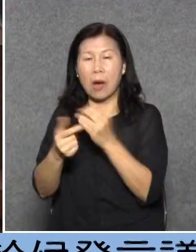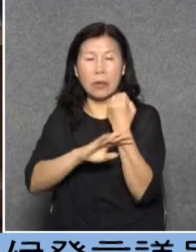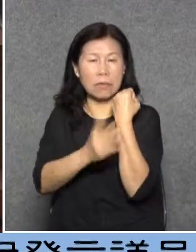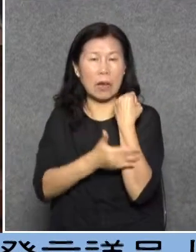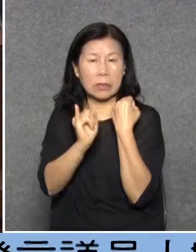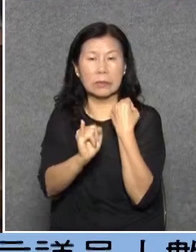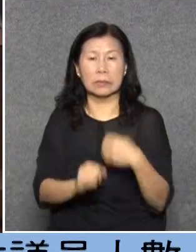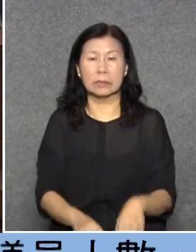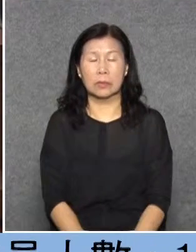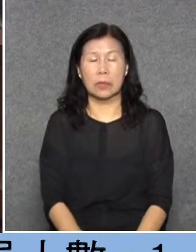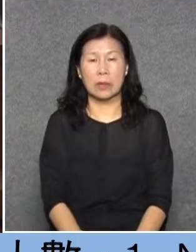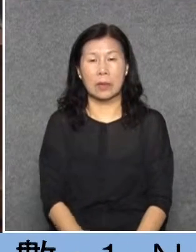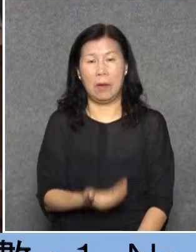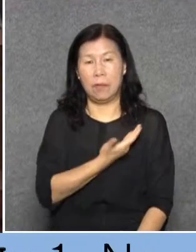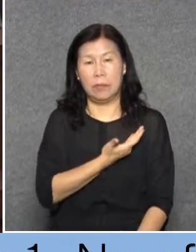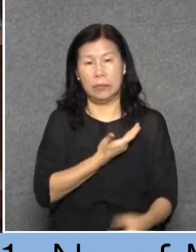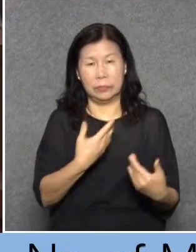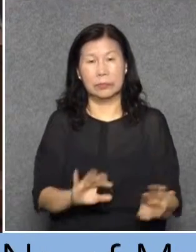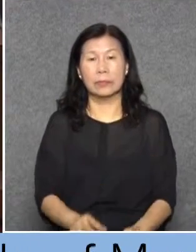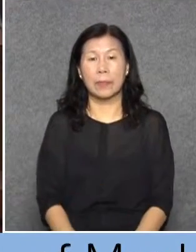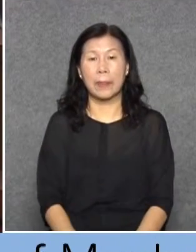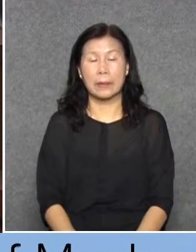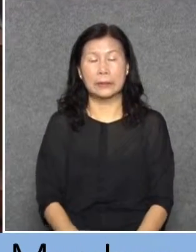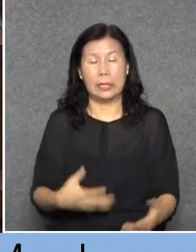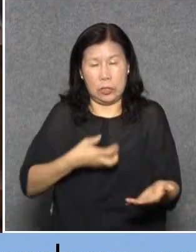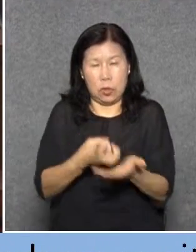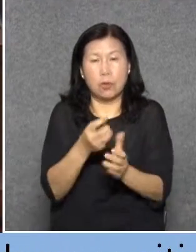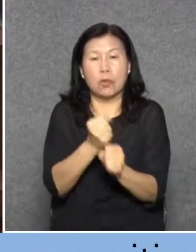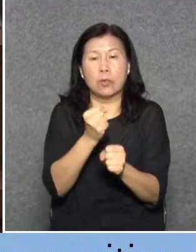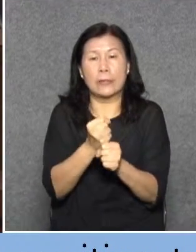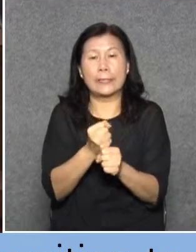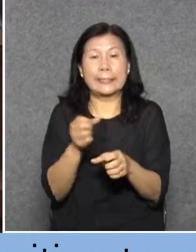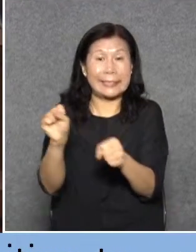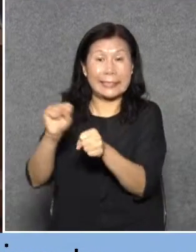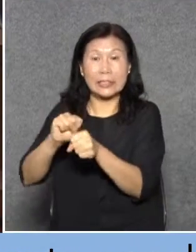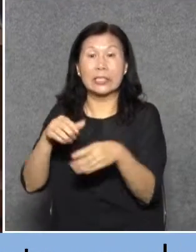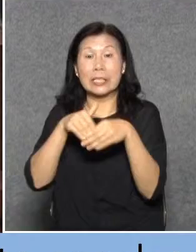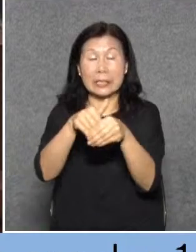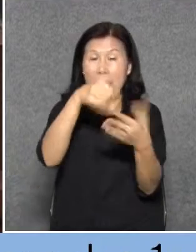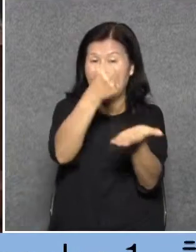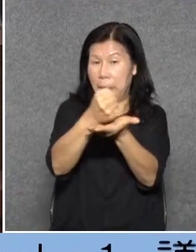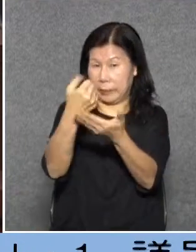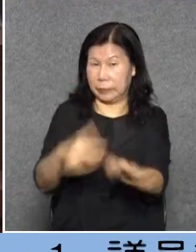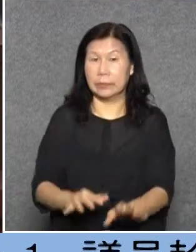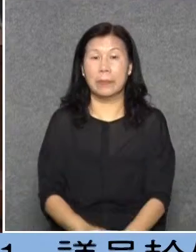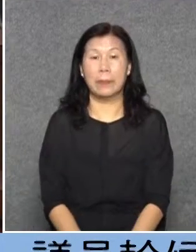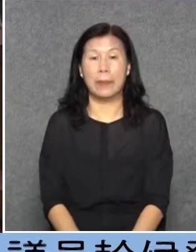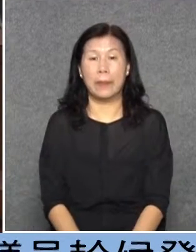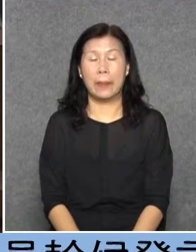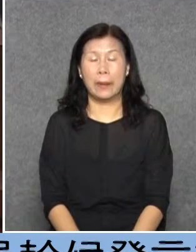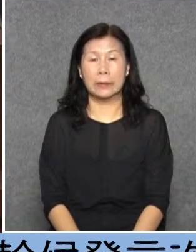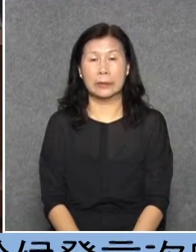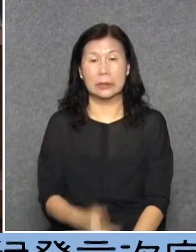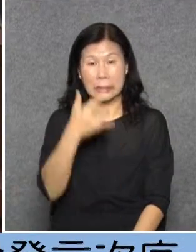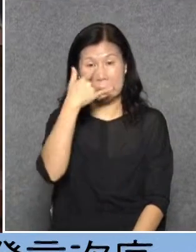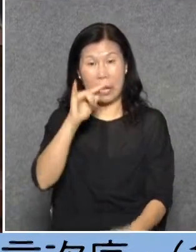以迫於無奈就要在穩陣起見方面做多少少東西，例如說申請牌照這些。當然呢，就新例